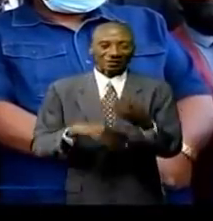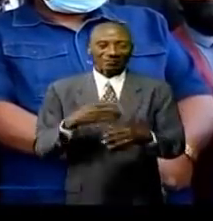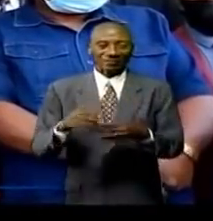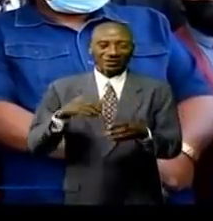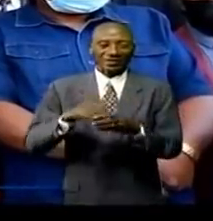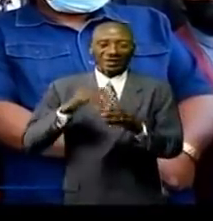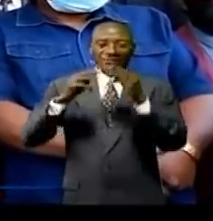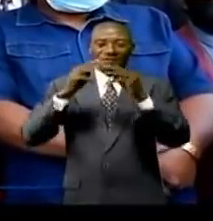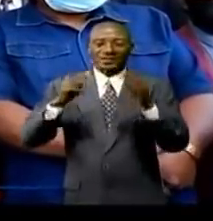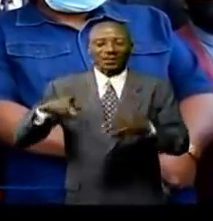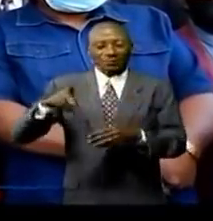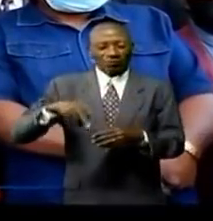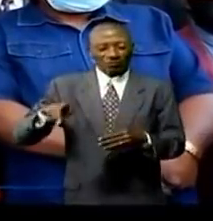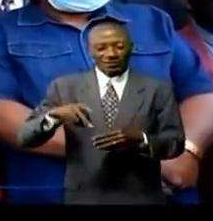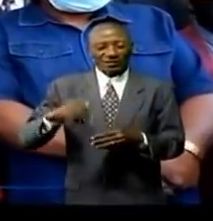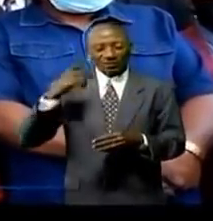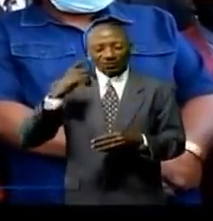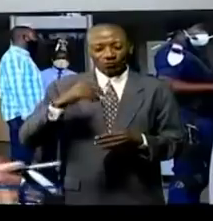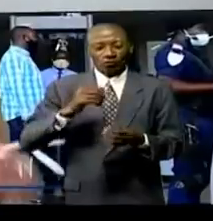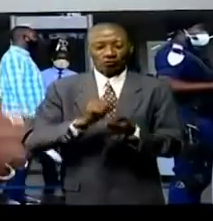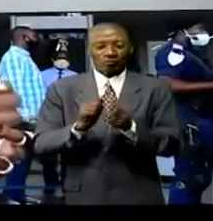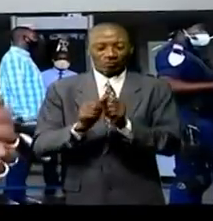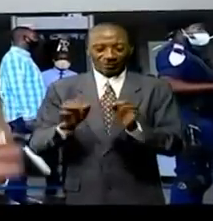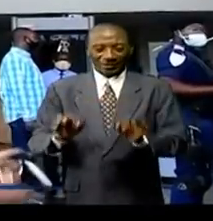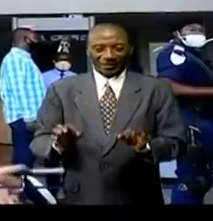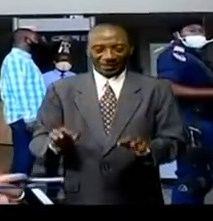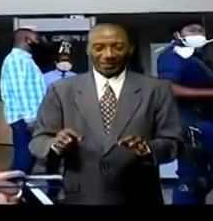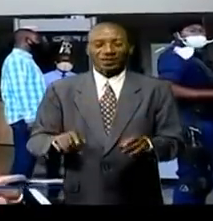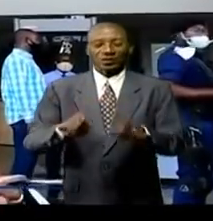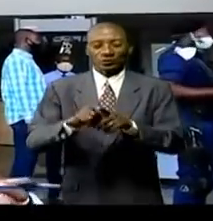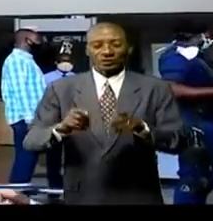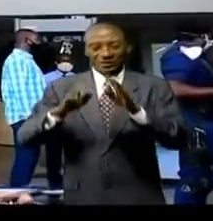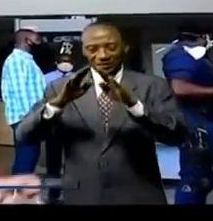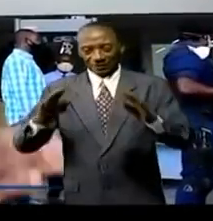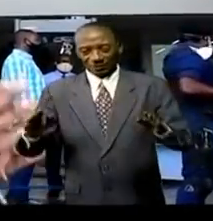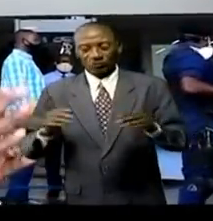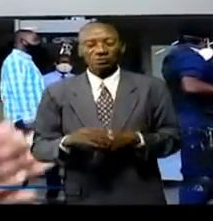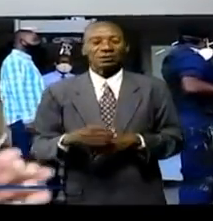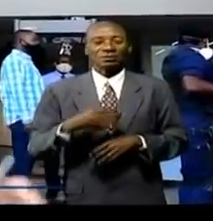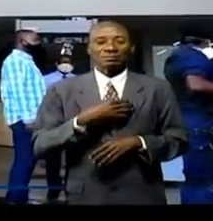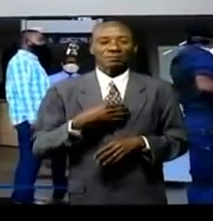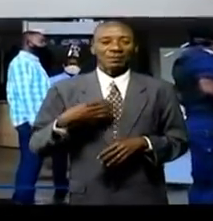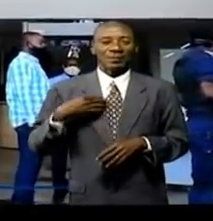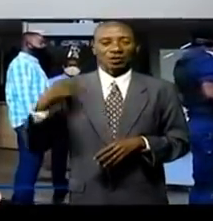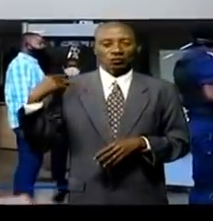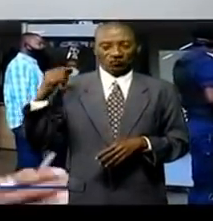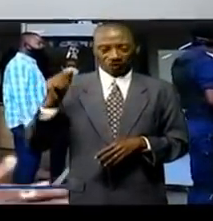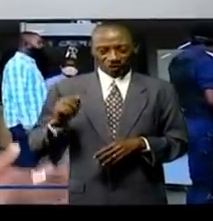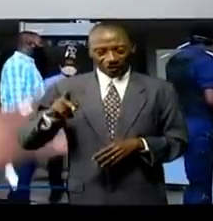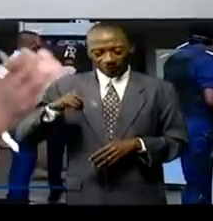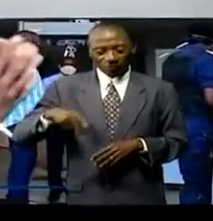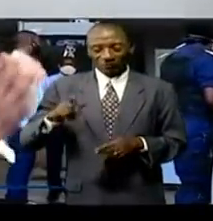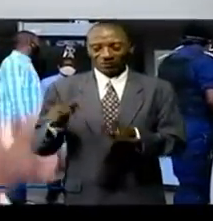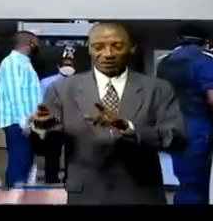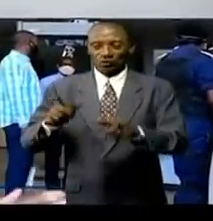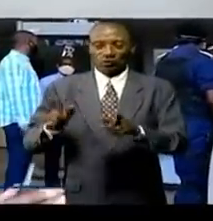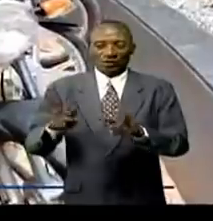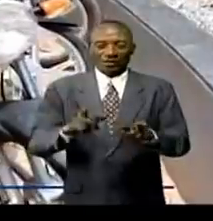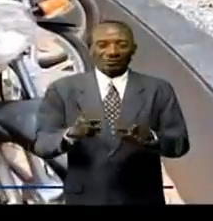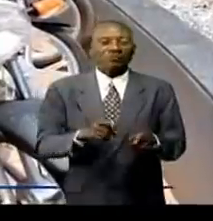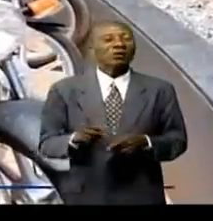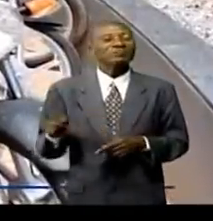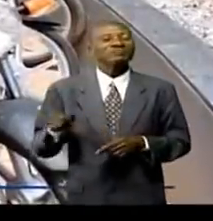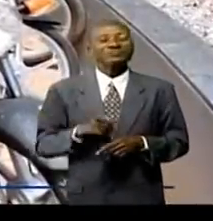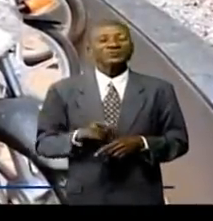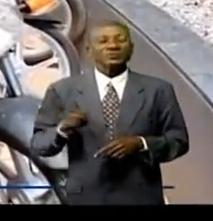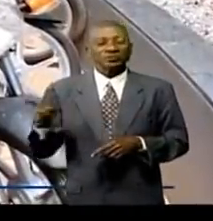affaires foncières, urbanisme et habitat, Madame le gouverneur intérimaire du Lualaba a procédé ce samedi 12 février 2022 à